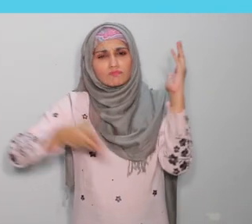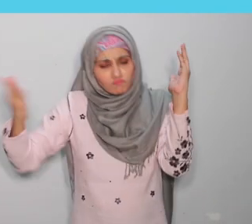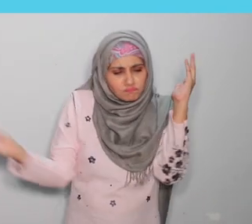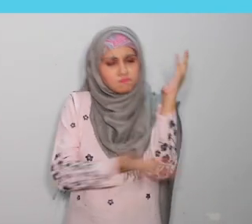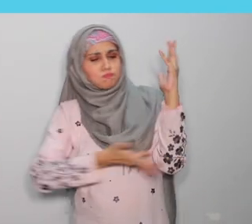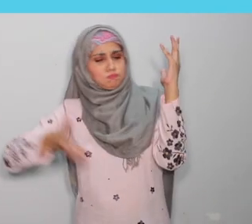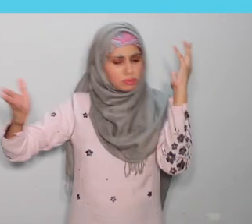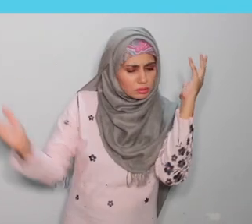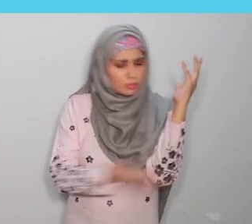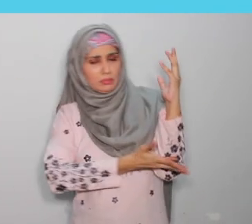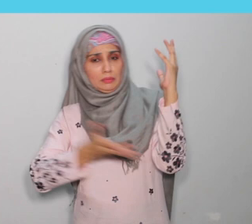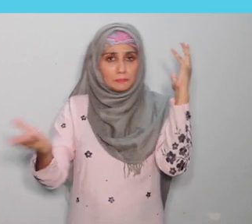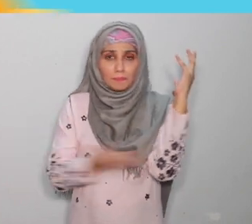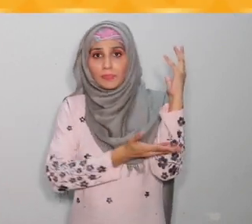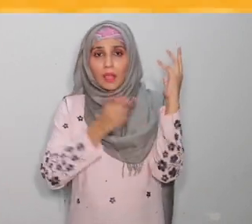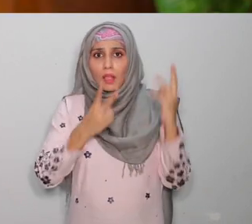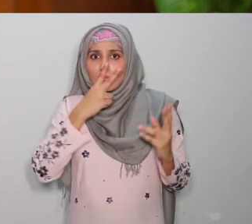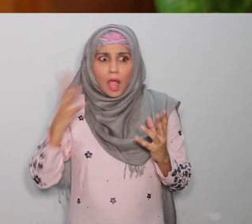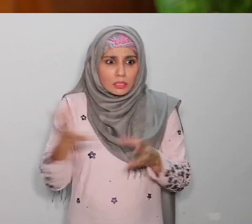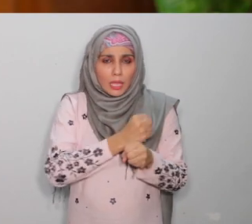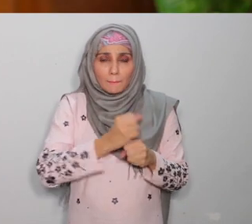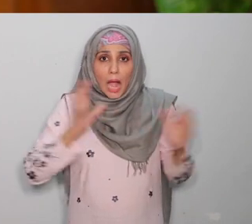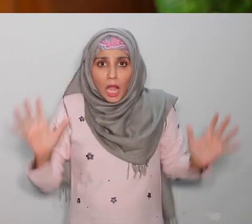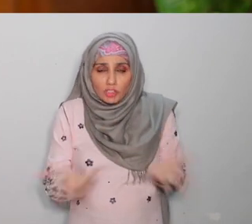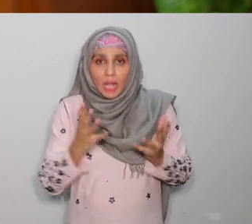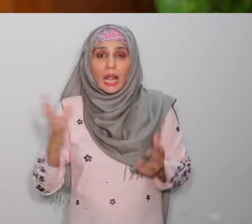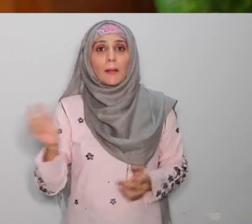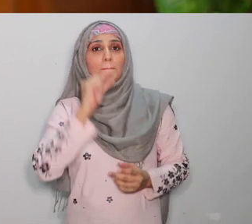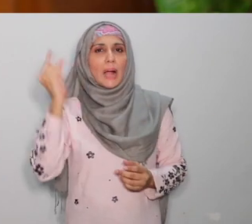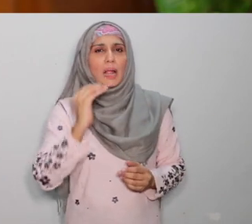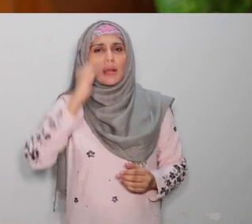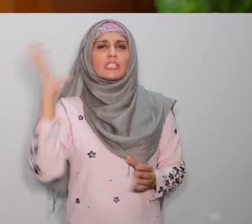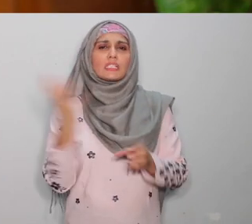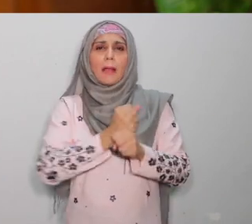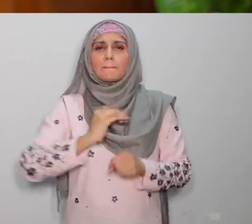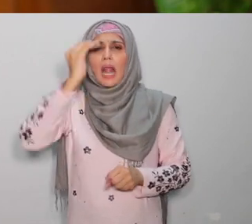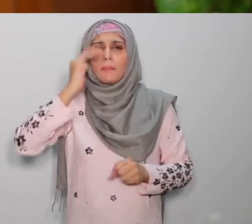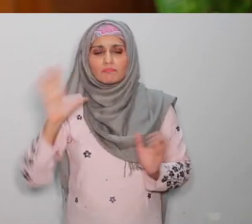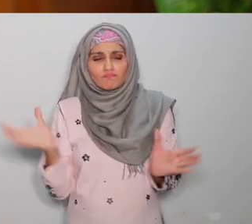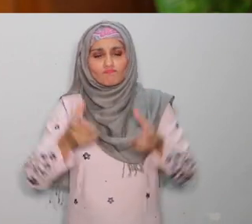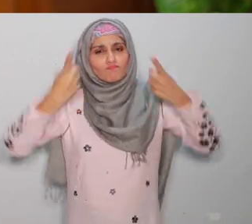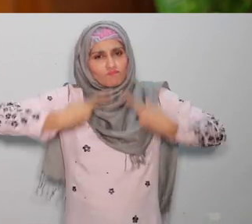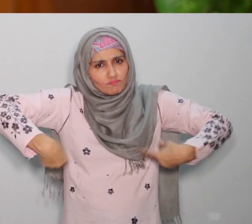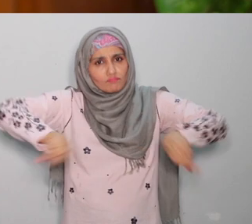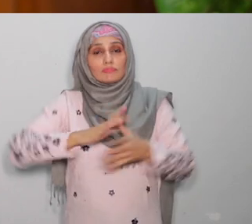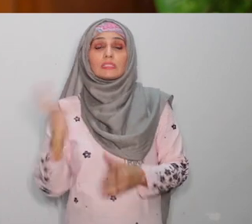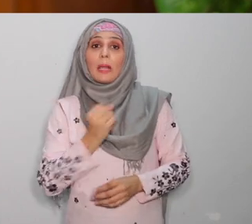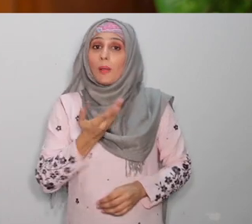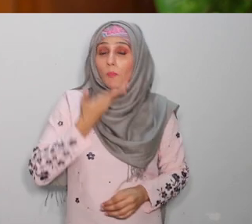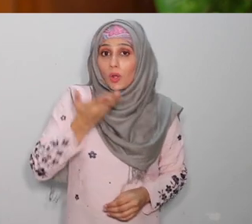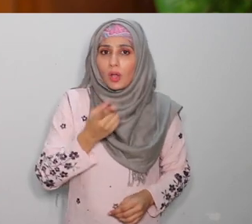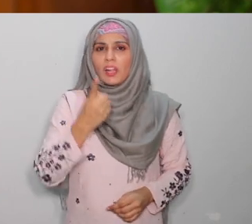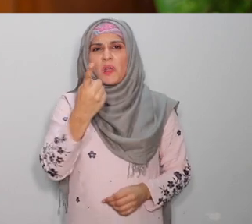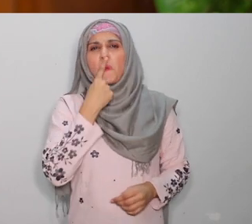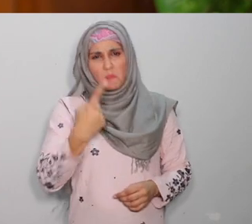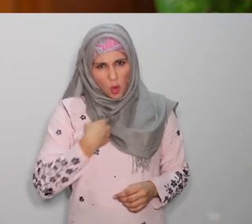पेड़ काट रहा था इस हंगामे सूरत हाल में रफेल खानदान के बड़ों को जमा किया सब ने कहा